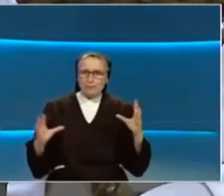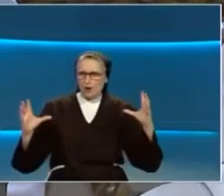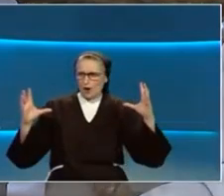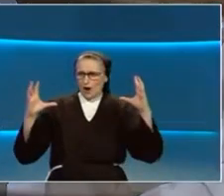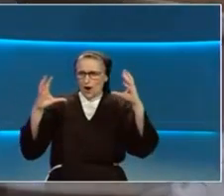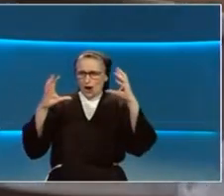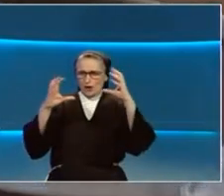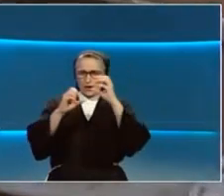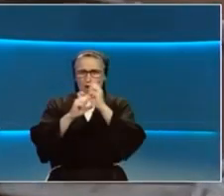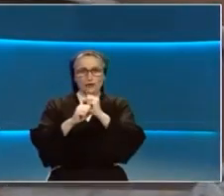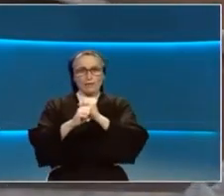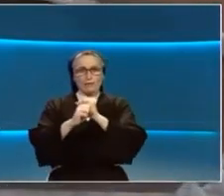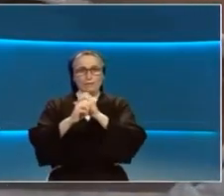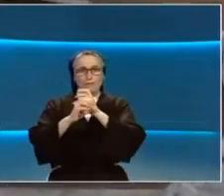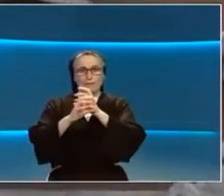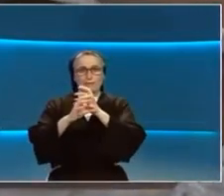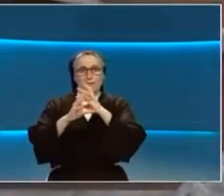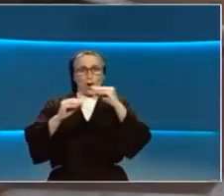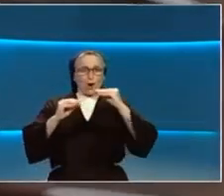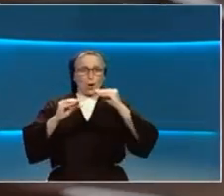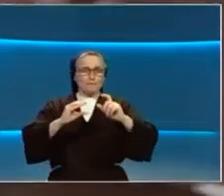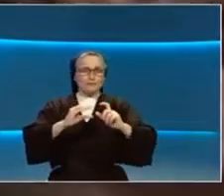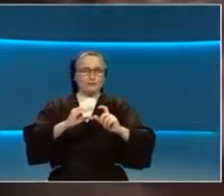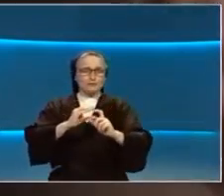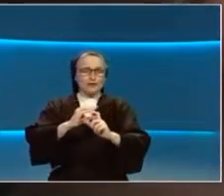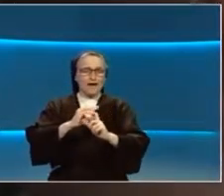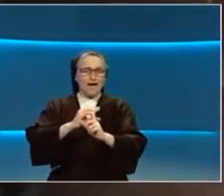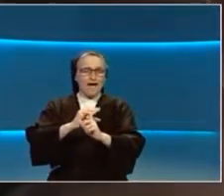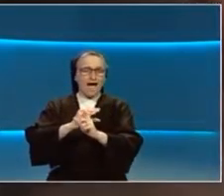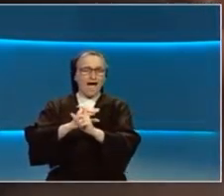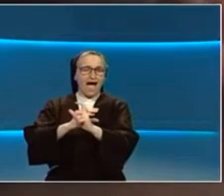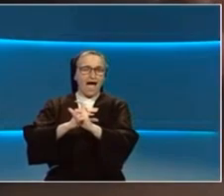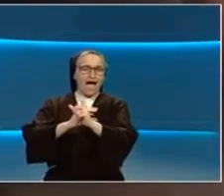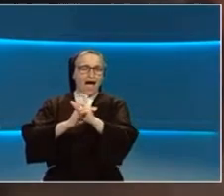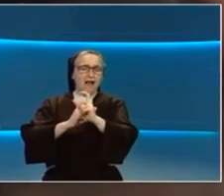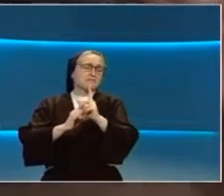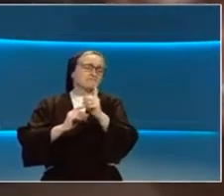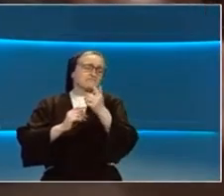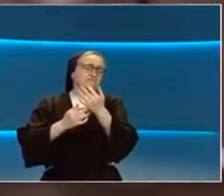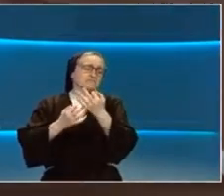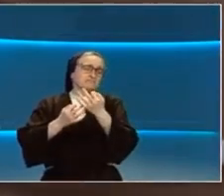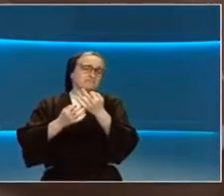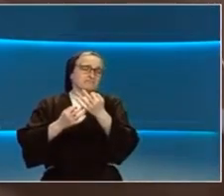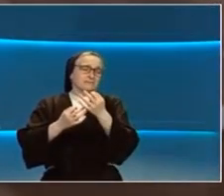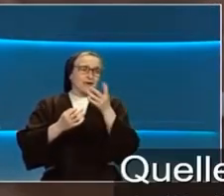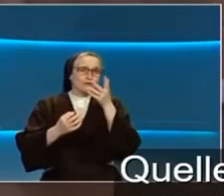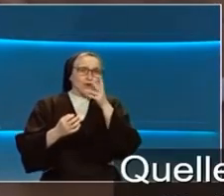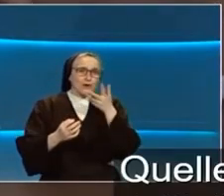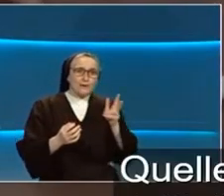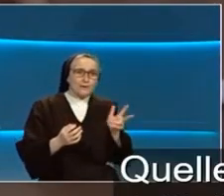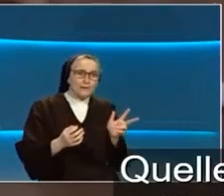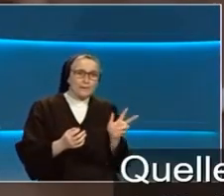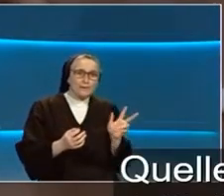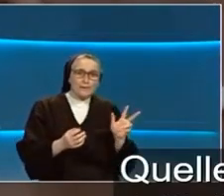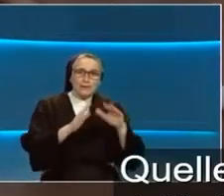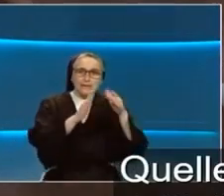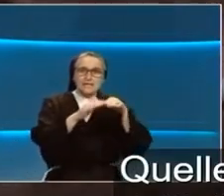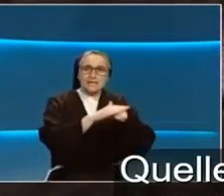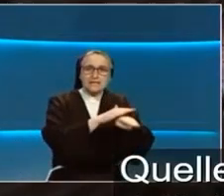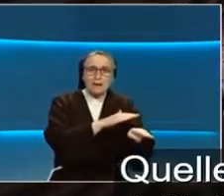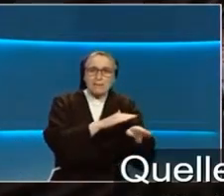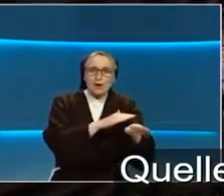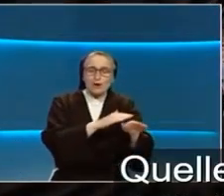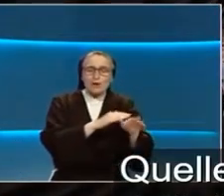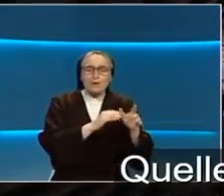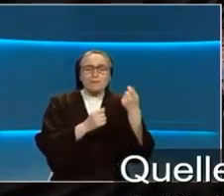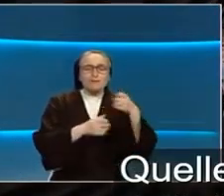합시다. 밤이 깊어지고 새벽의 샛별이 조용히 떠오를 때 여인들은 예수님의 시신에